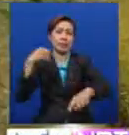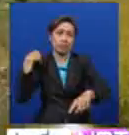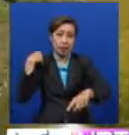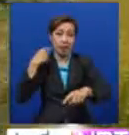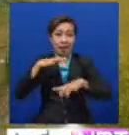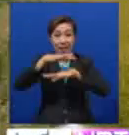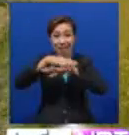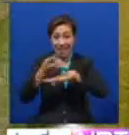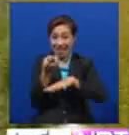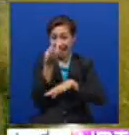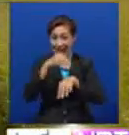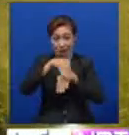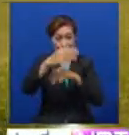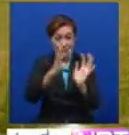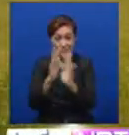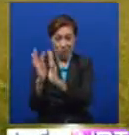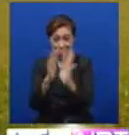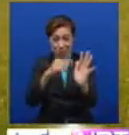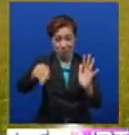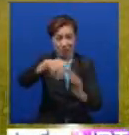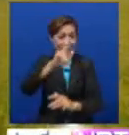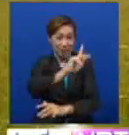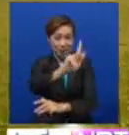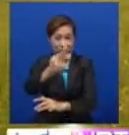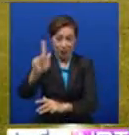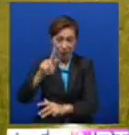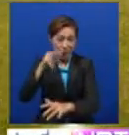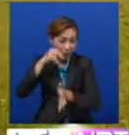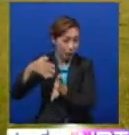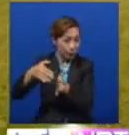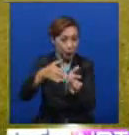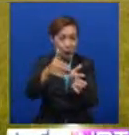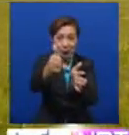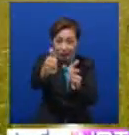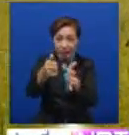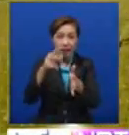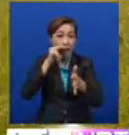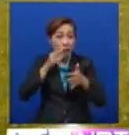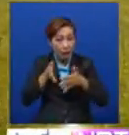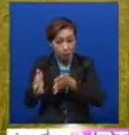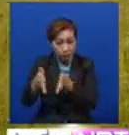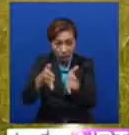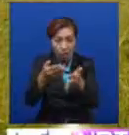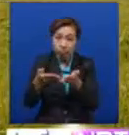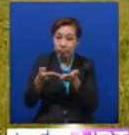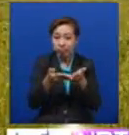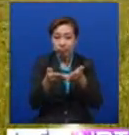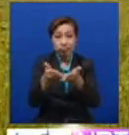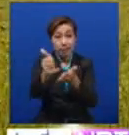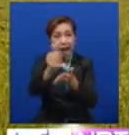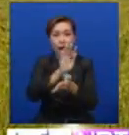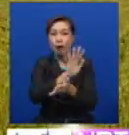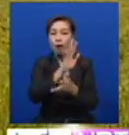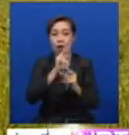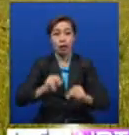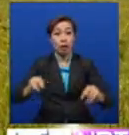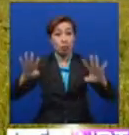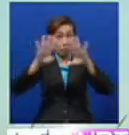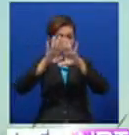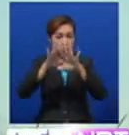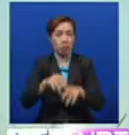พทุ่งนาเขียวขจีน้ำในคลองไม่เน่าเหม็นและสามารถสัญจรทางเรือได้ทุกคลองในตำบลมหาสวัสดิ์จังหวัดนครปฐมในวัน